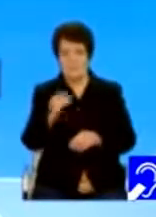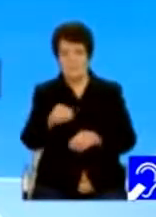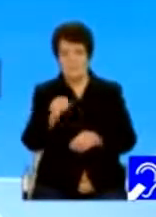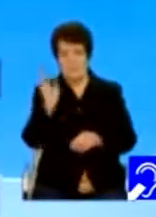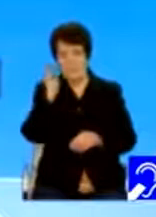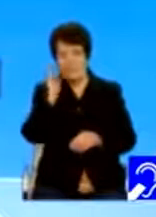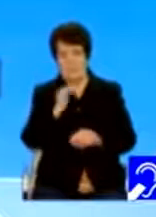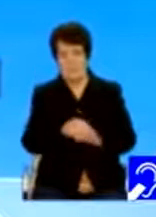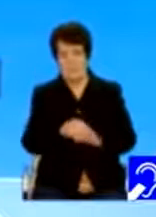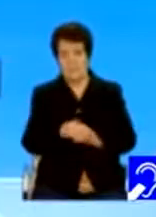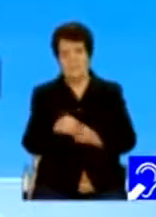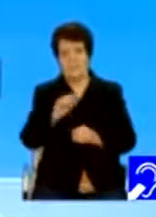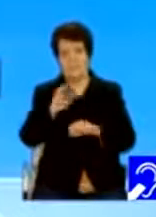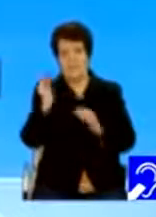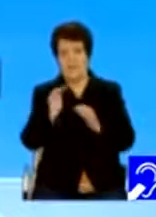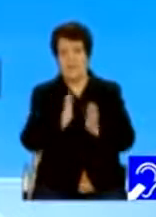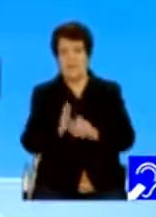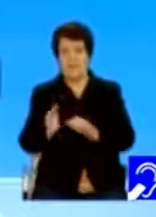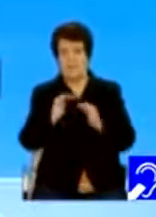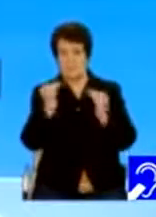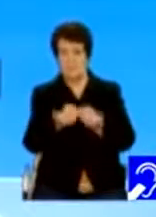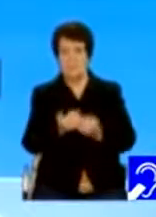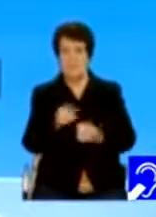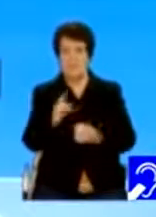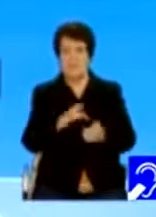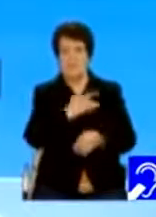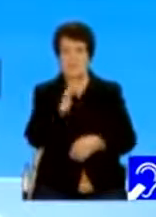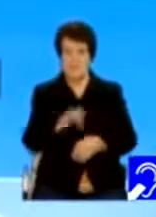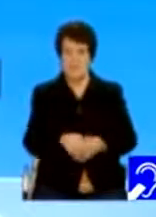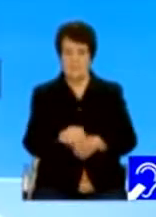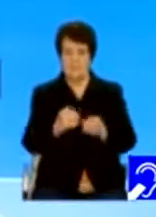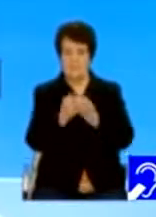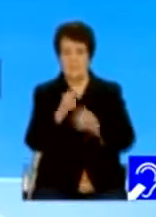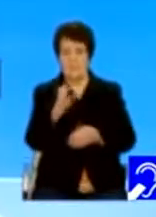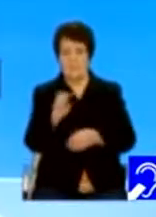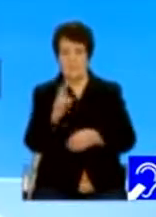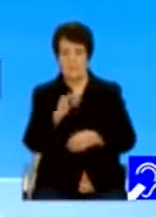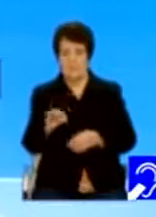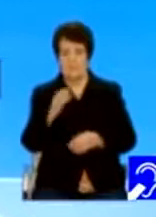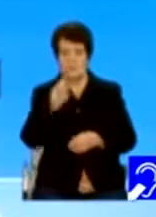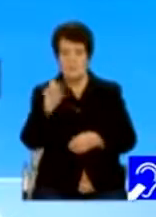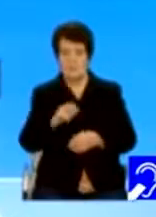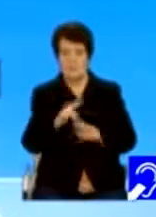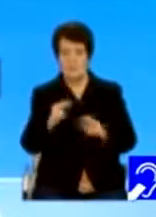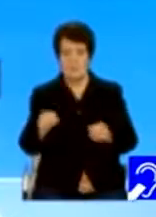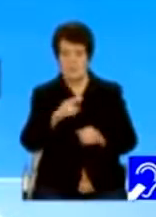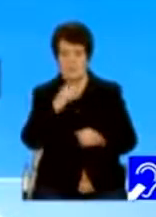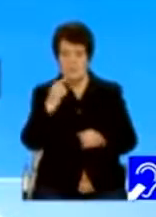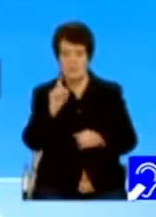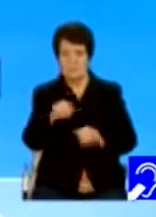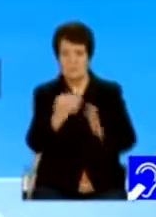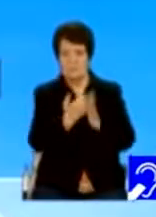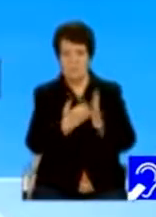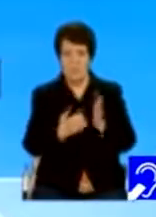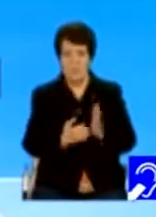Transnistria, și susținem regimul separatist. Și trei, interzicerea pe modelul țărilor baltice și a Ucrainei, care este în război cu Federația Rusă, a celor 10 programe